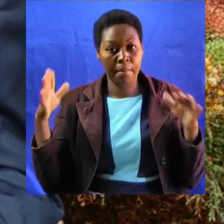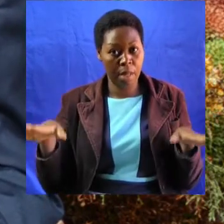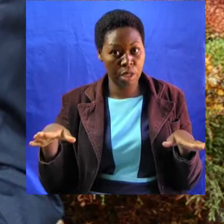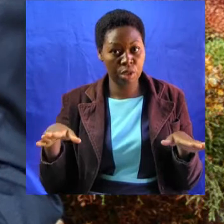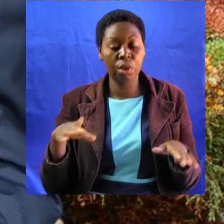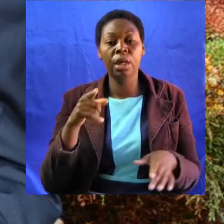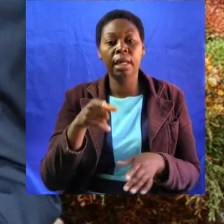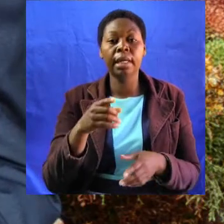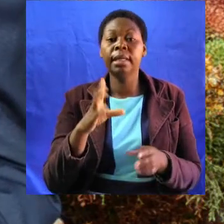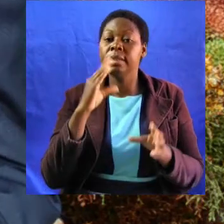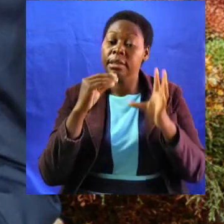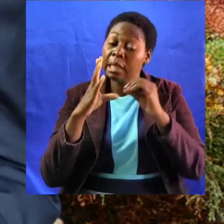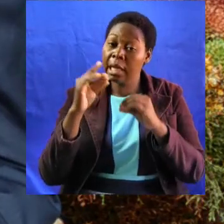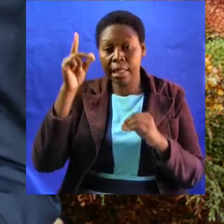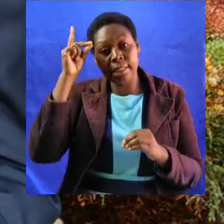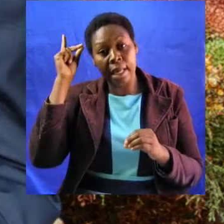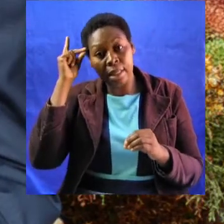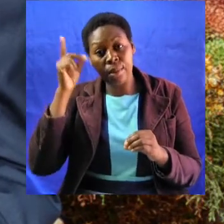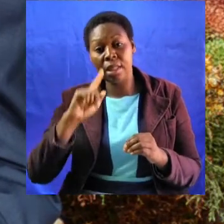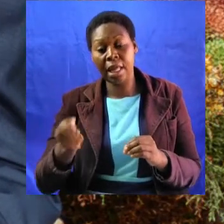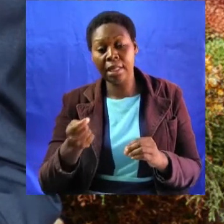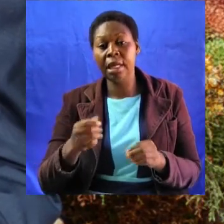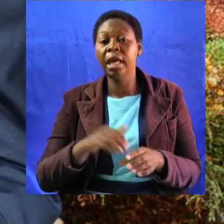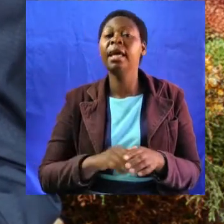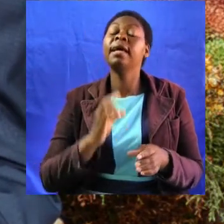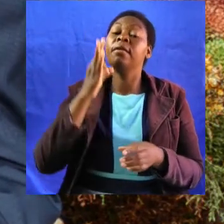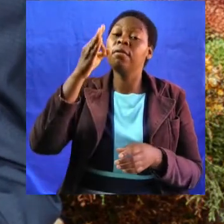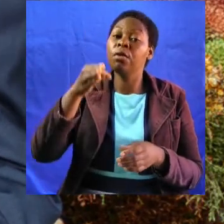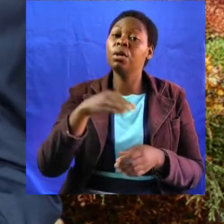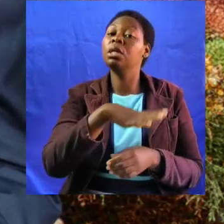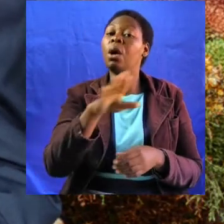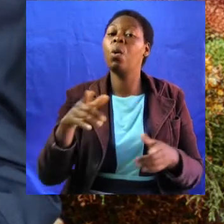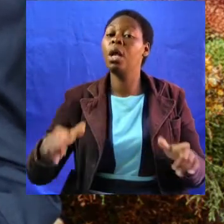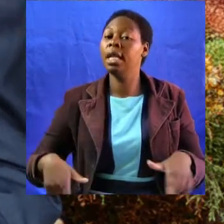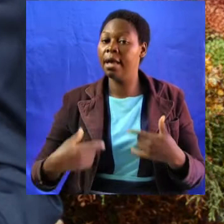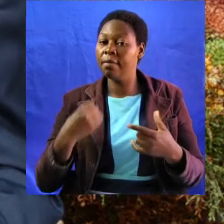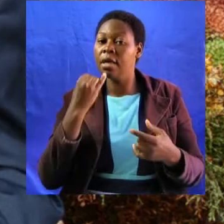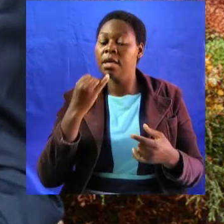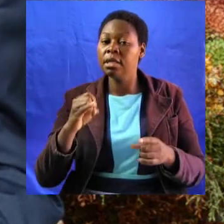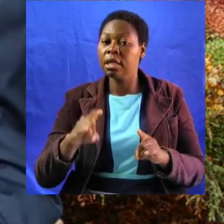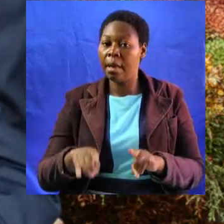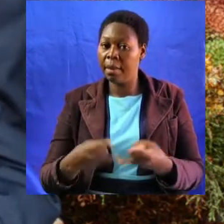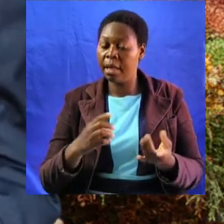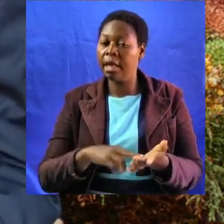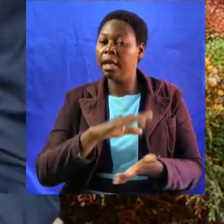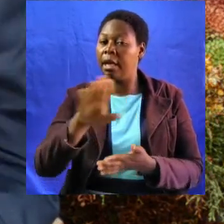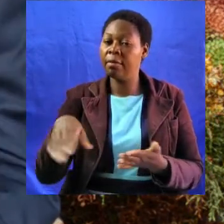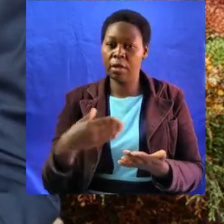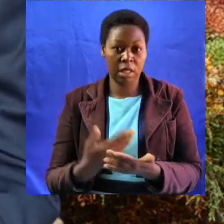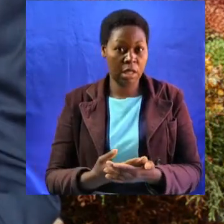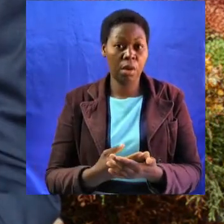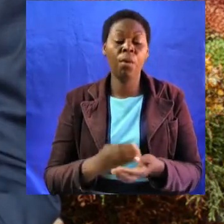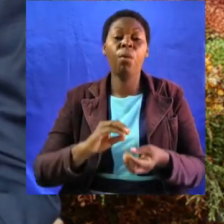zvako nekuti upenyu ucharamba uchienda mberi. Yes. Zvauri kuona izvi zvichagadzirika nekuti ndokuhondo